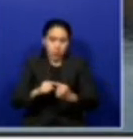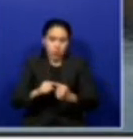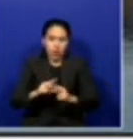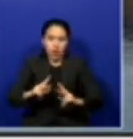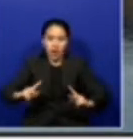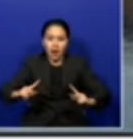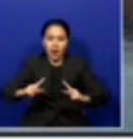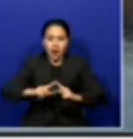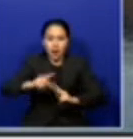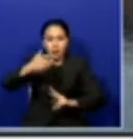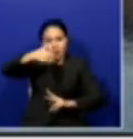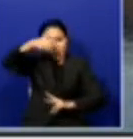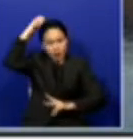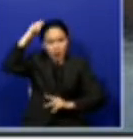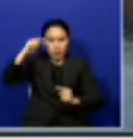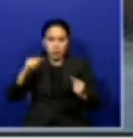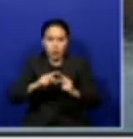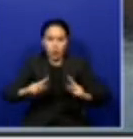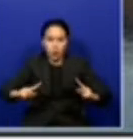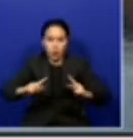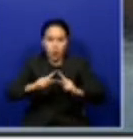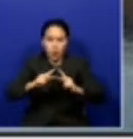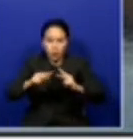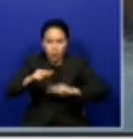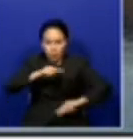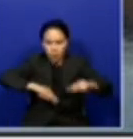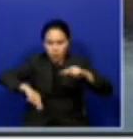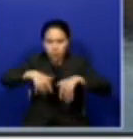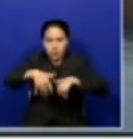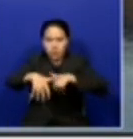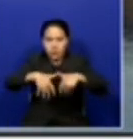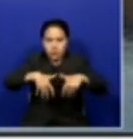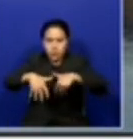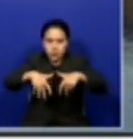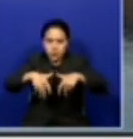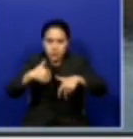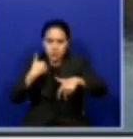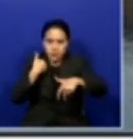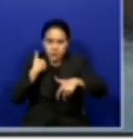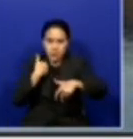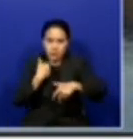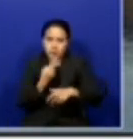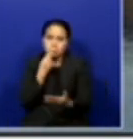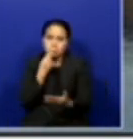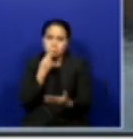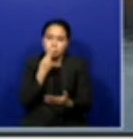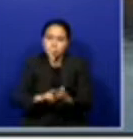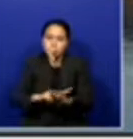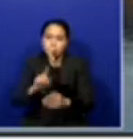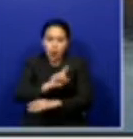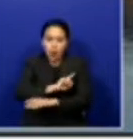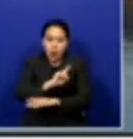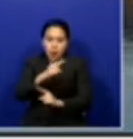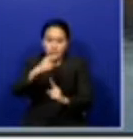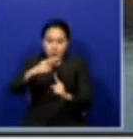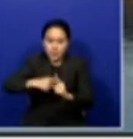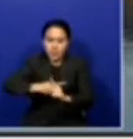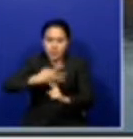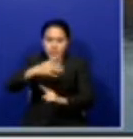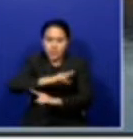องถิ่นมีหนังสือที่มท.ลง23เมษายน